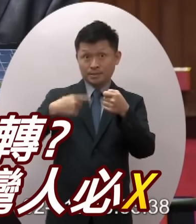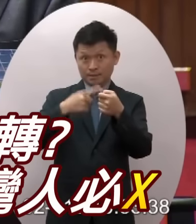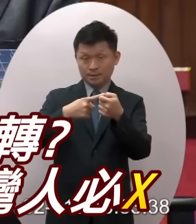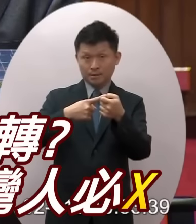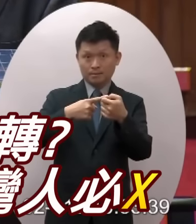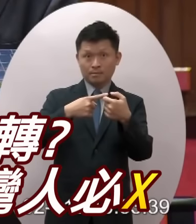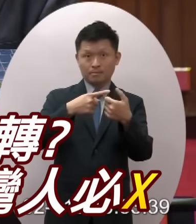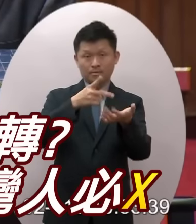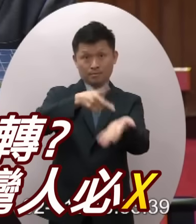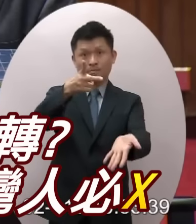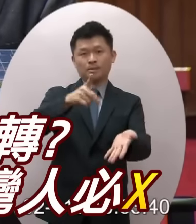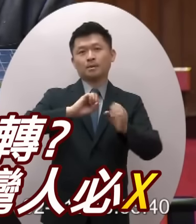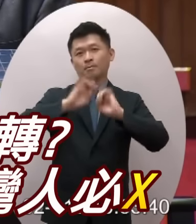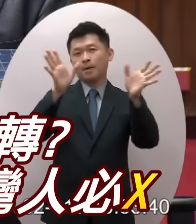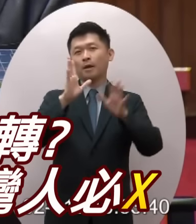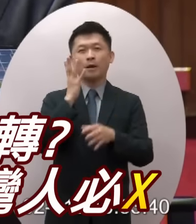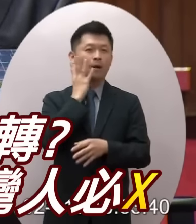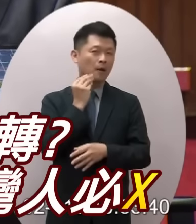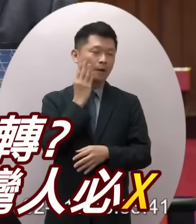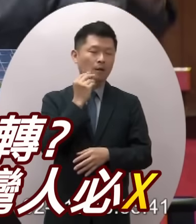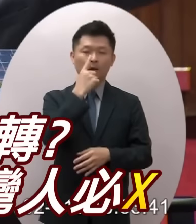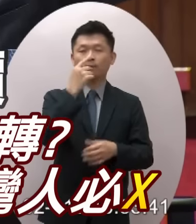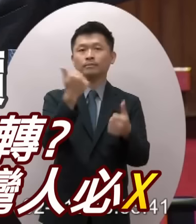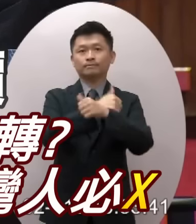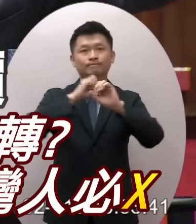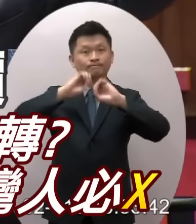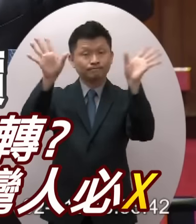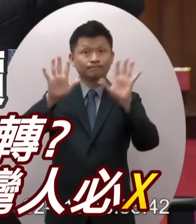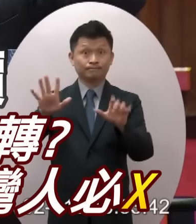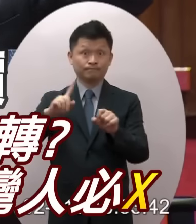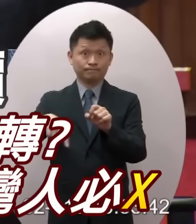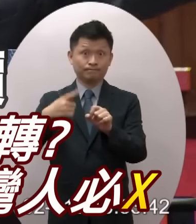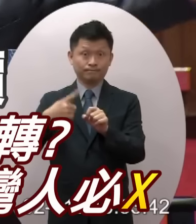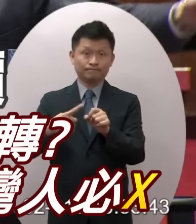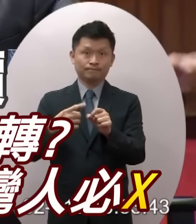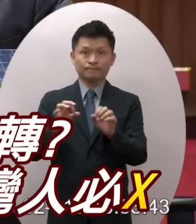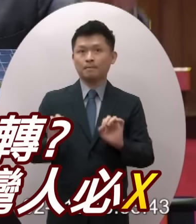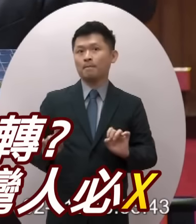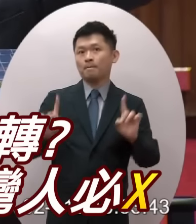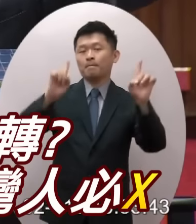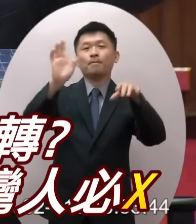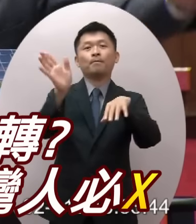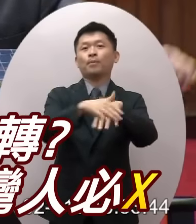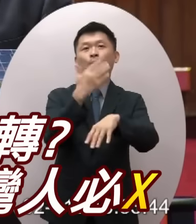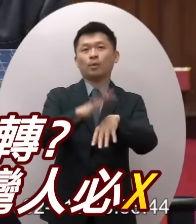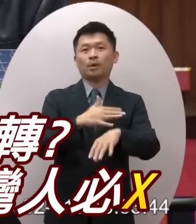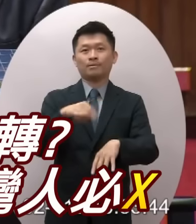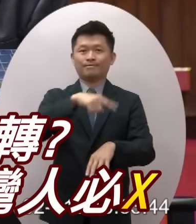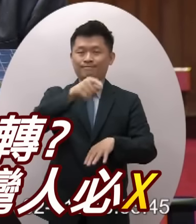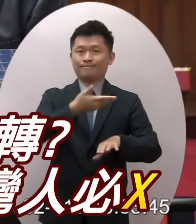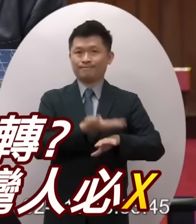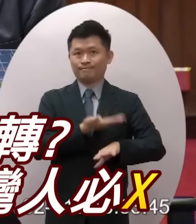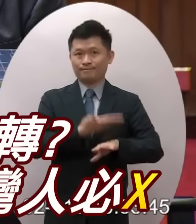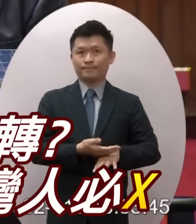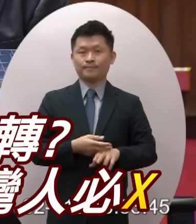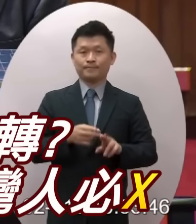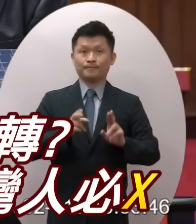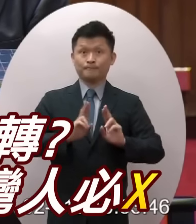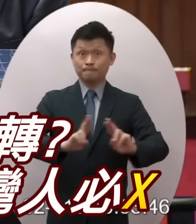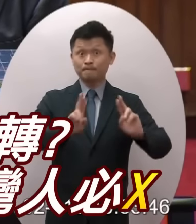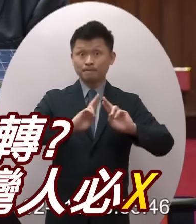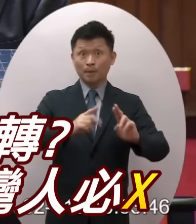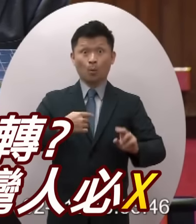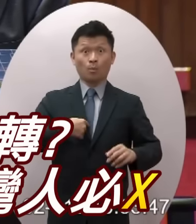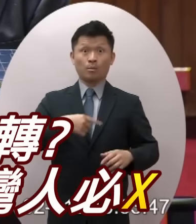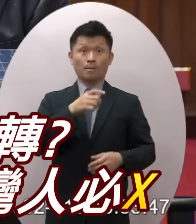啊，你是歹势宣布啦，我直接替你宣布，今年都绝对袂搁起电价，恁做恁放心啦吼，这贾良家讲的，毋